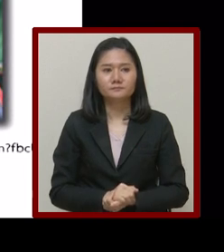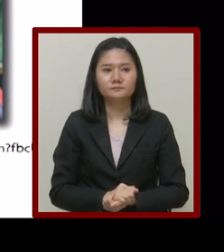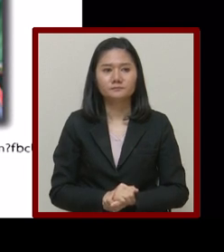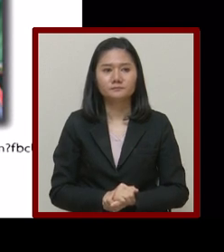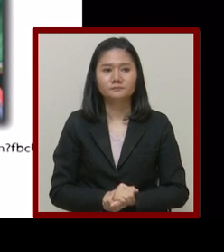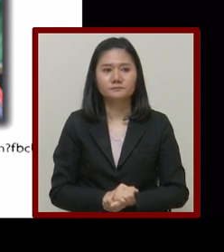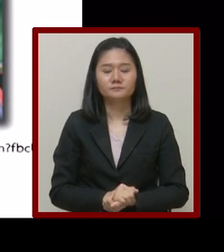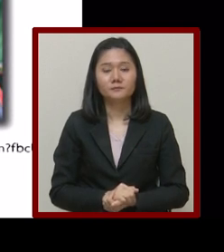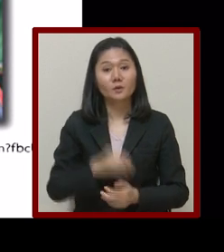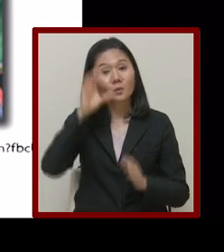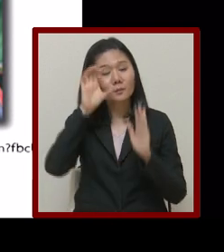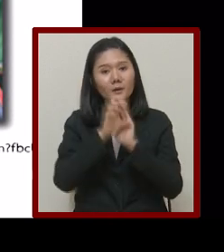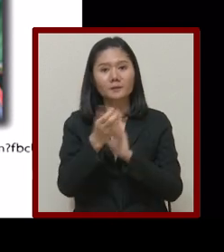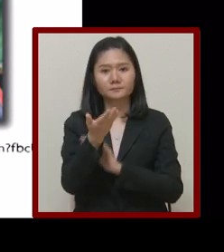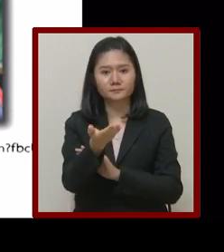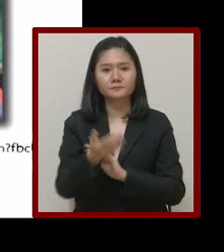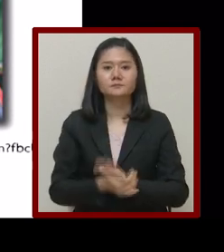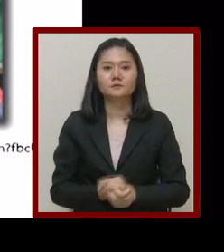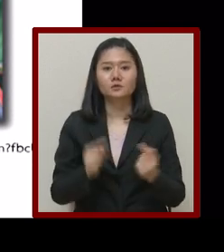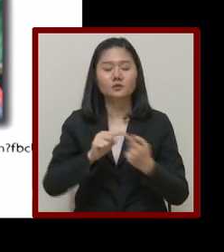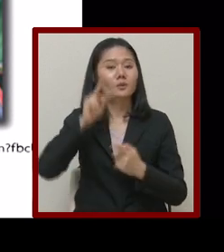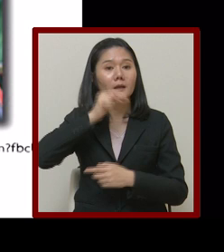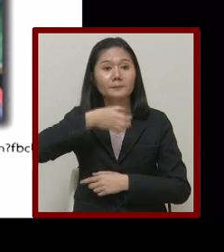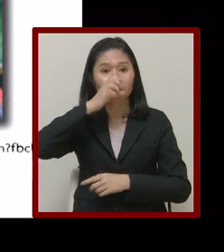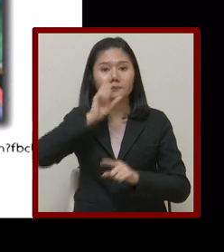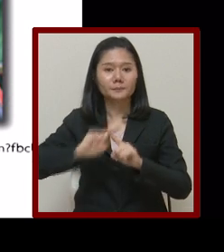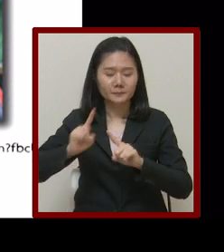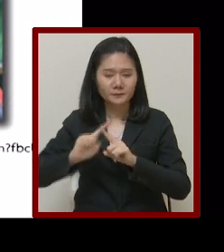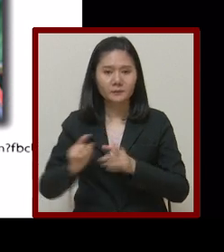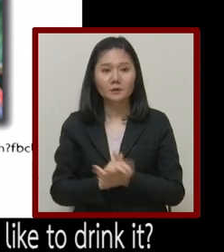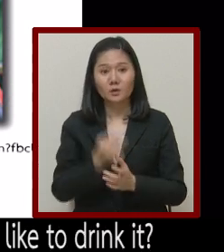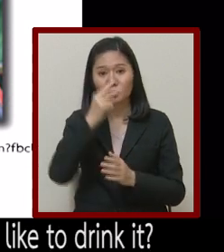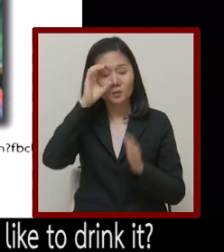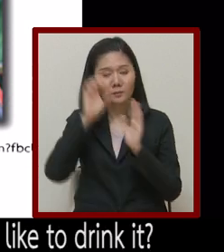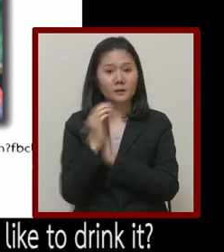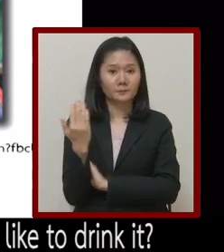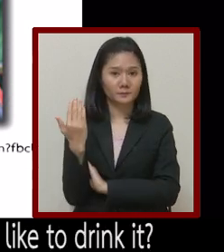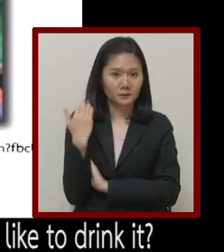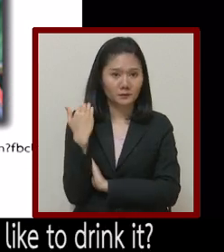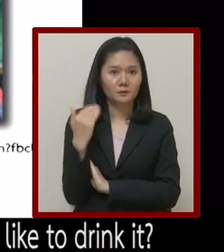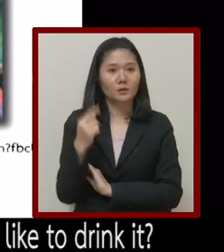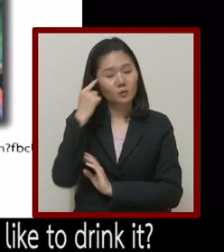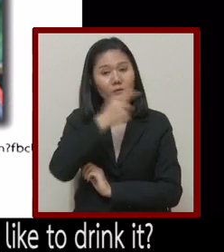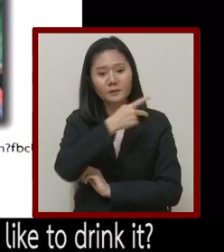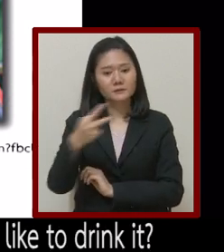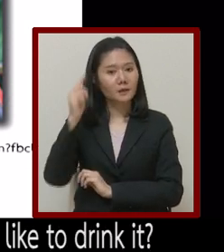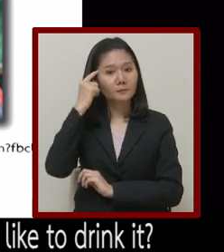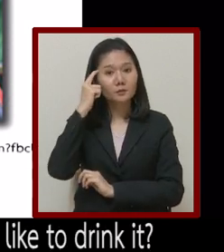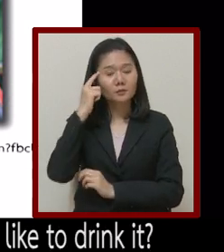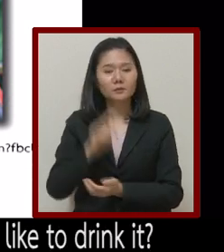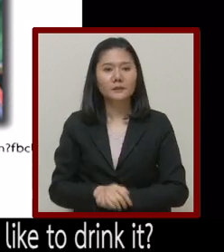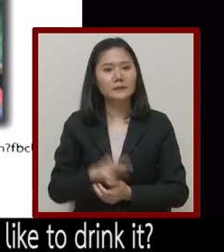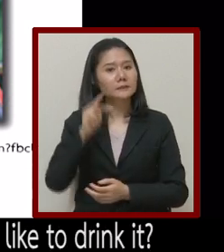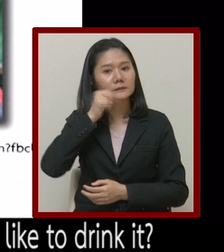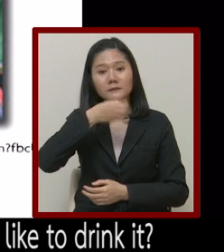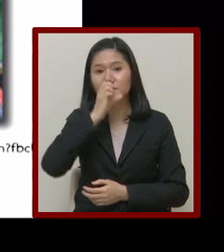รูปหน้านี่คือหน้าตาของเครื่องดื่มดูแค่ภาพเมื่อสักครู่ดูแค่ตัวอักษรเป็นยังไงคะน่